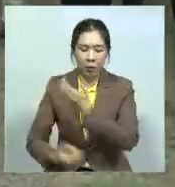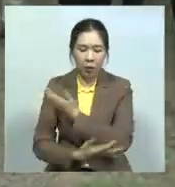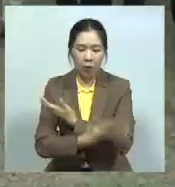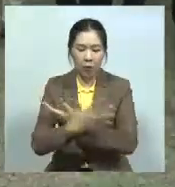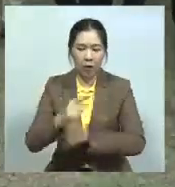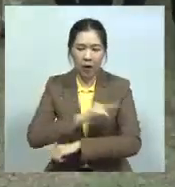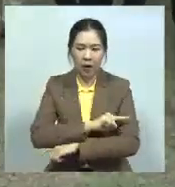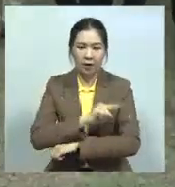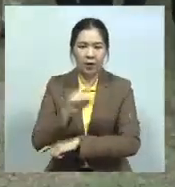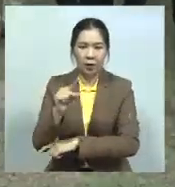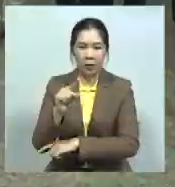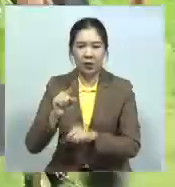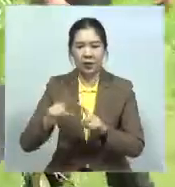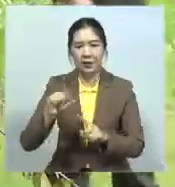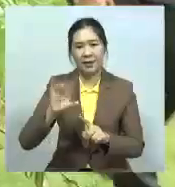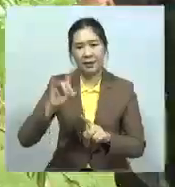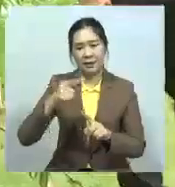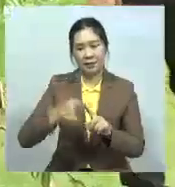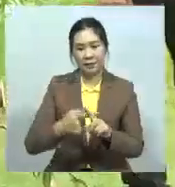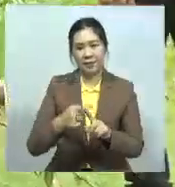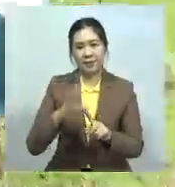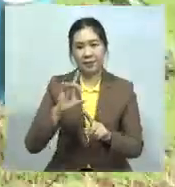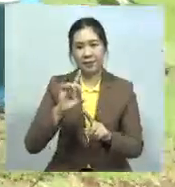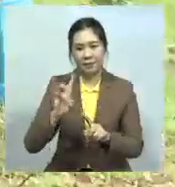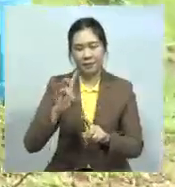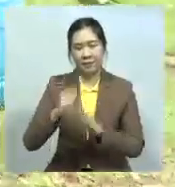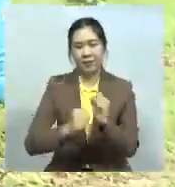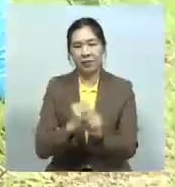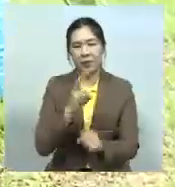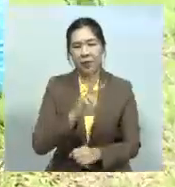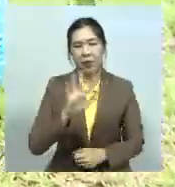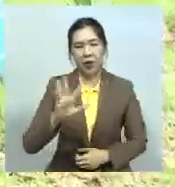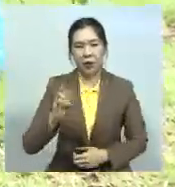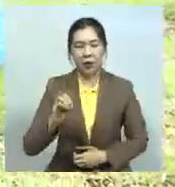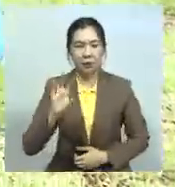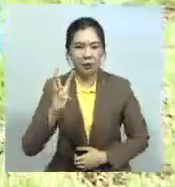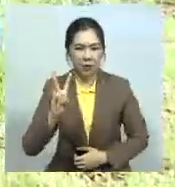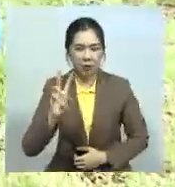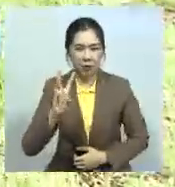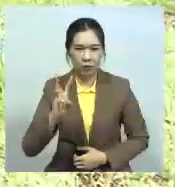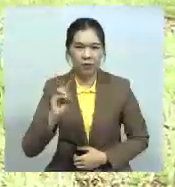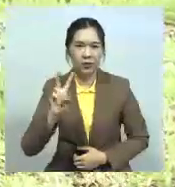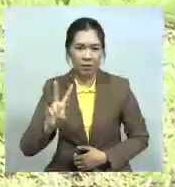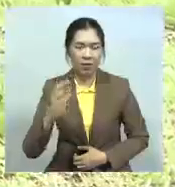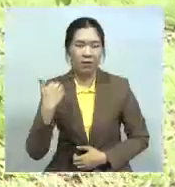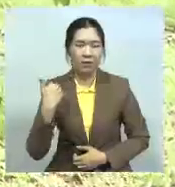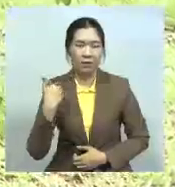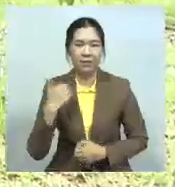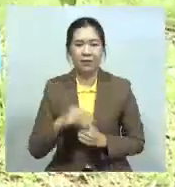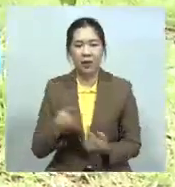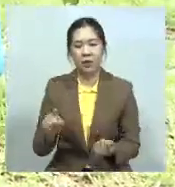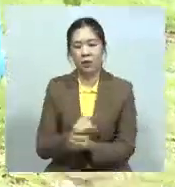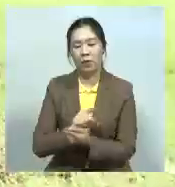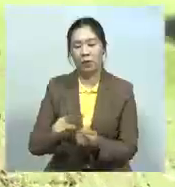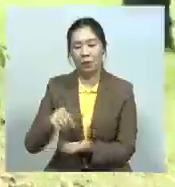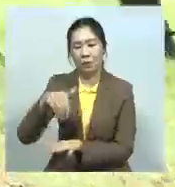วันเฉลิมพระชนมพรรษา28กรกฎาคม2562ทางสภาสังคมสงเคราะห์แห่งประเทศไทยในพระ